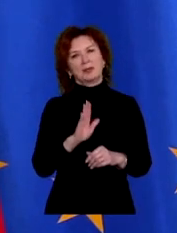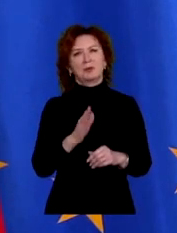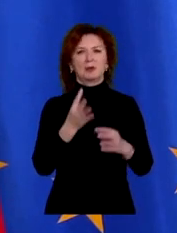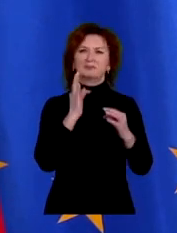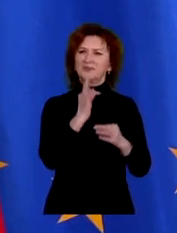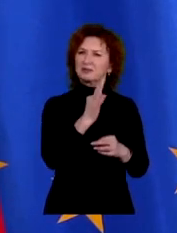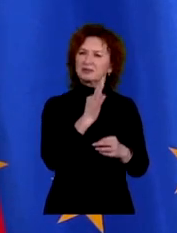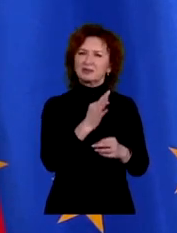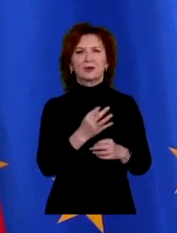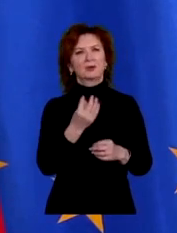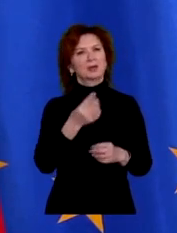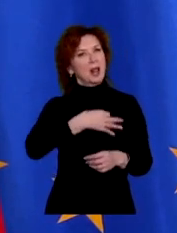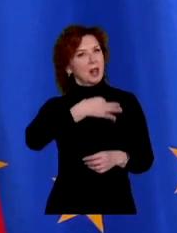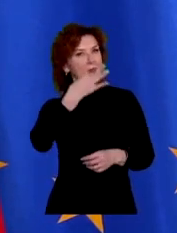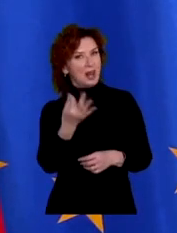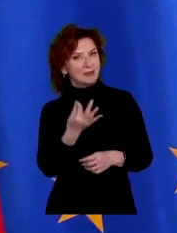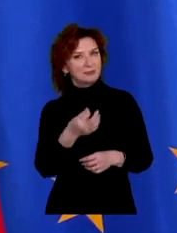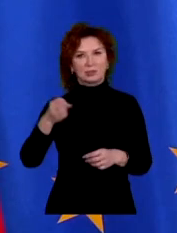gorsze